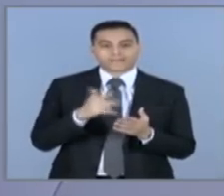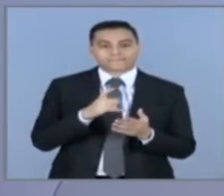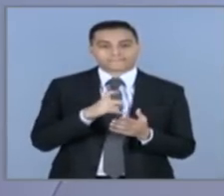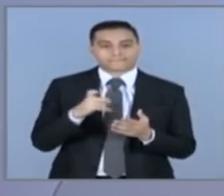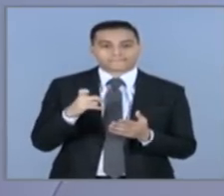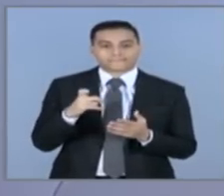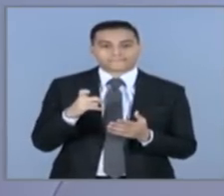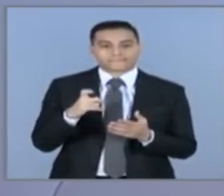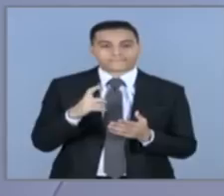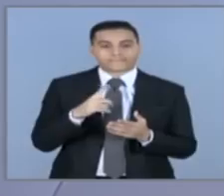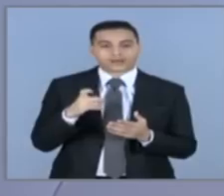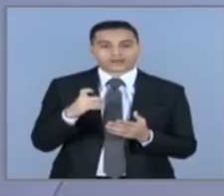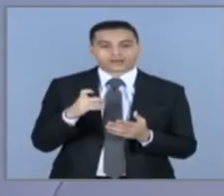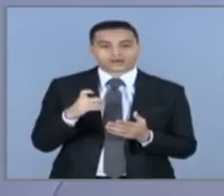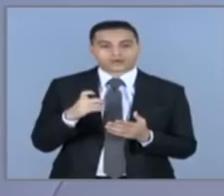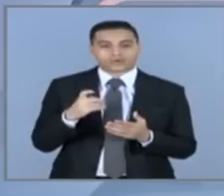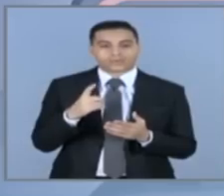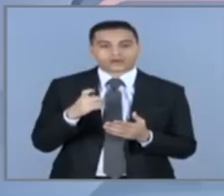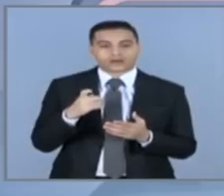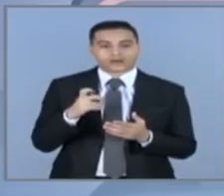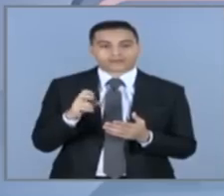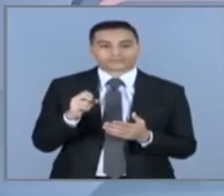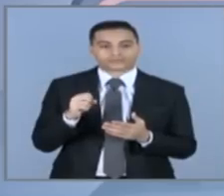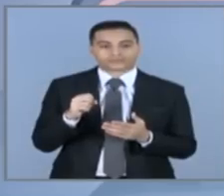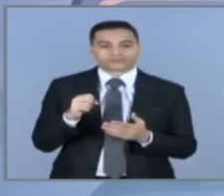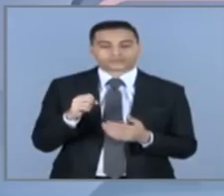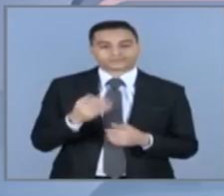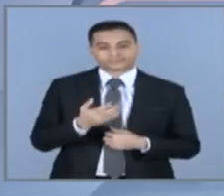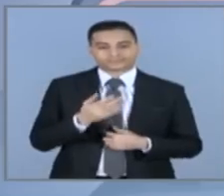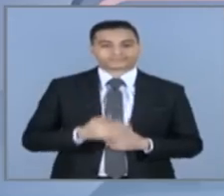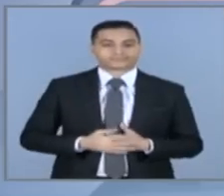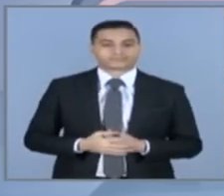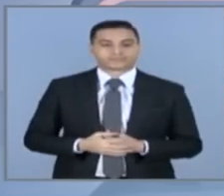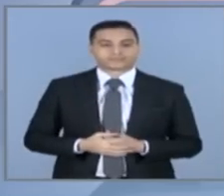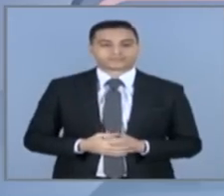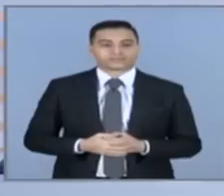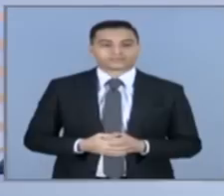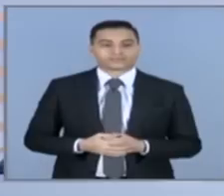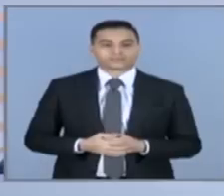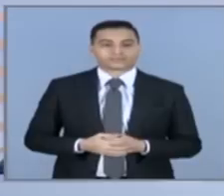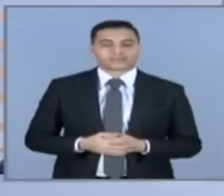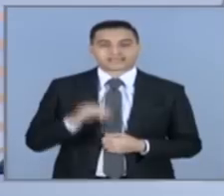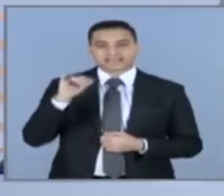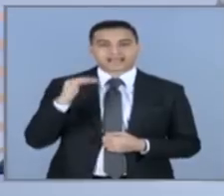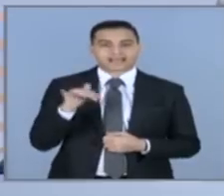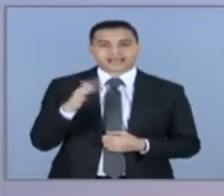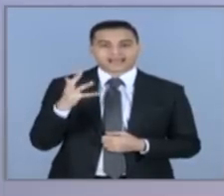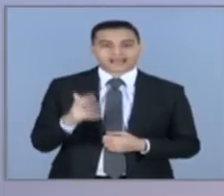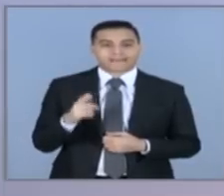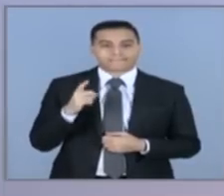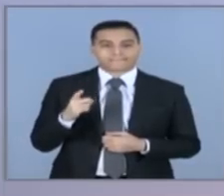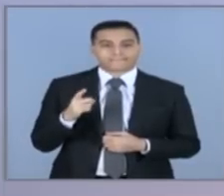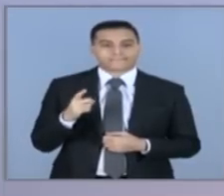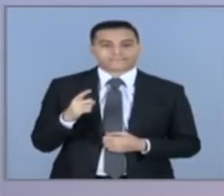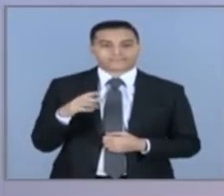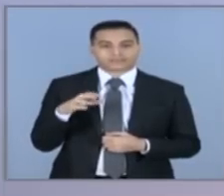100 وعشر نقط هدية 125 بقيتوا 125. يحيى كنتوا كام؟